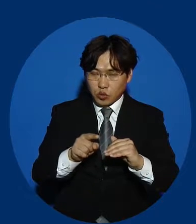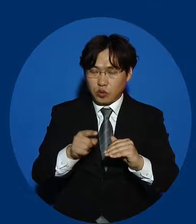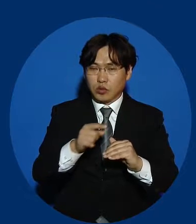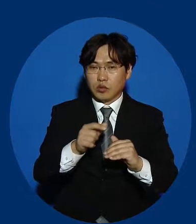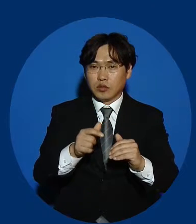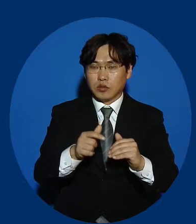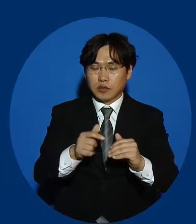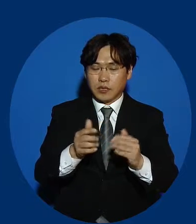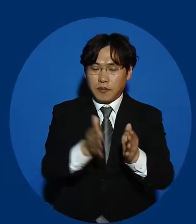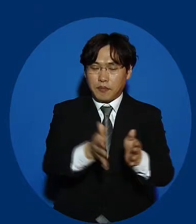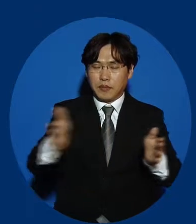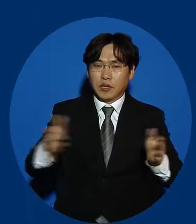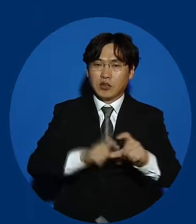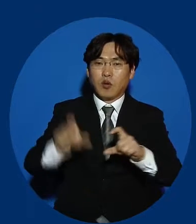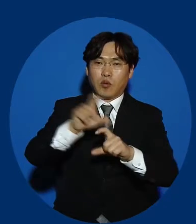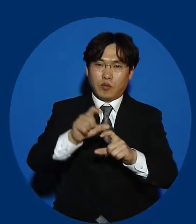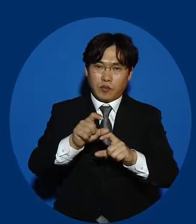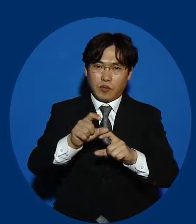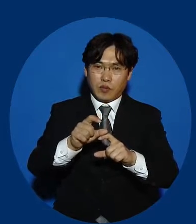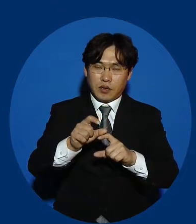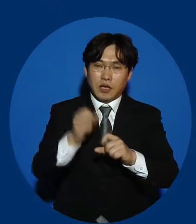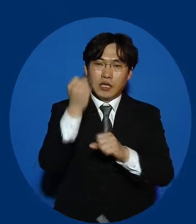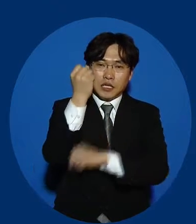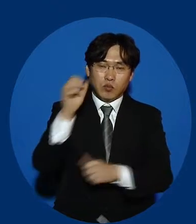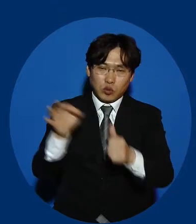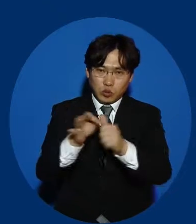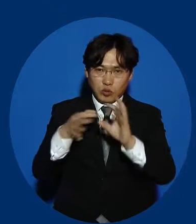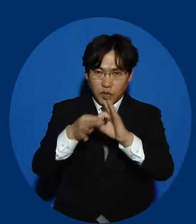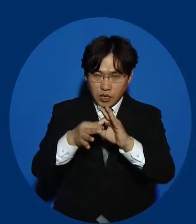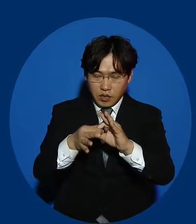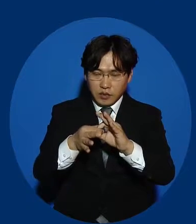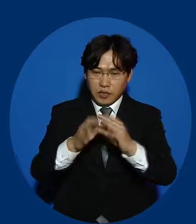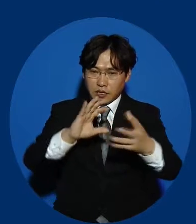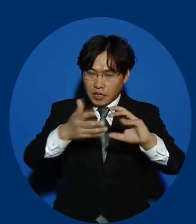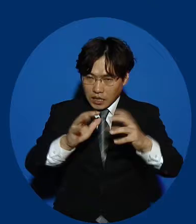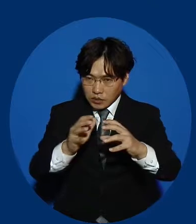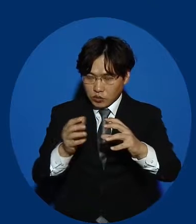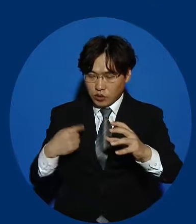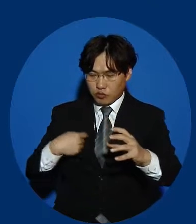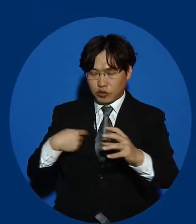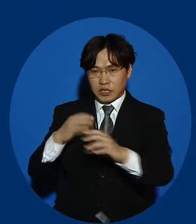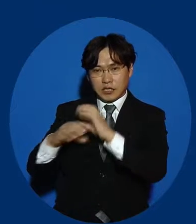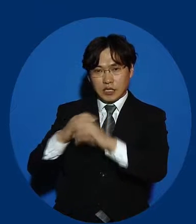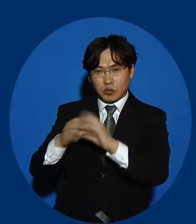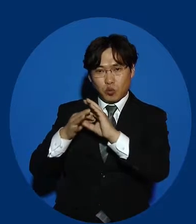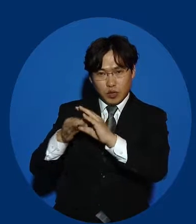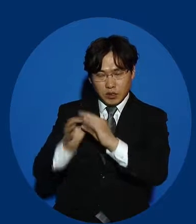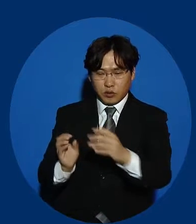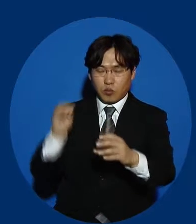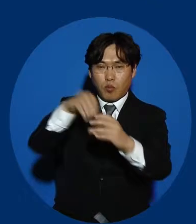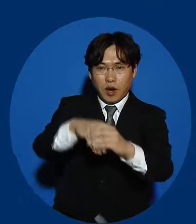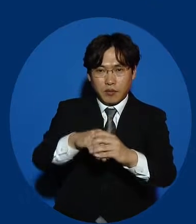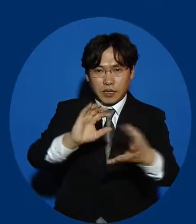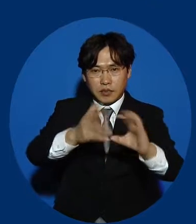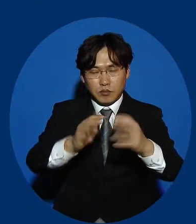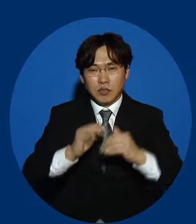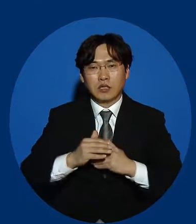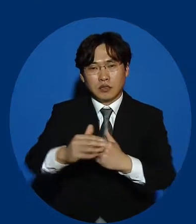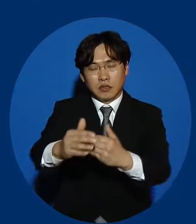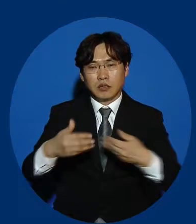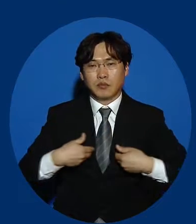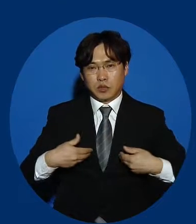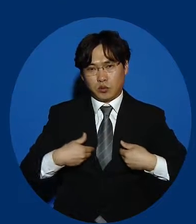그 지금 논의가 되고 있는 뭐 기본소득이라든가 이 논의 속에 좀 들어가야 된다라는 말씀을 드립니다. 이거는